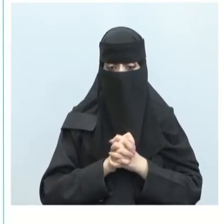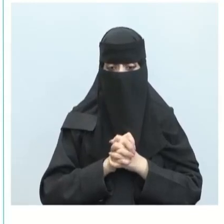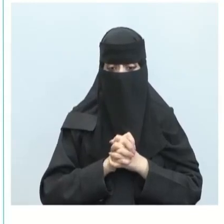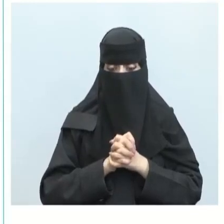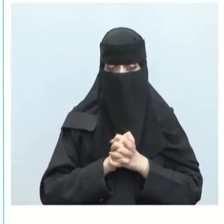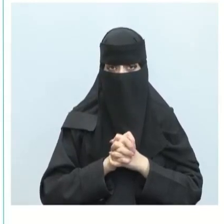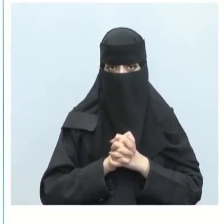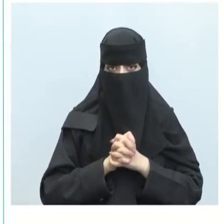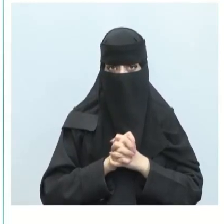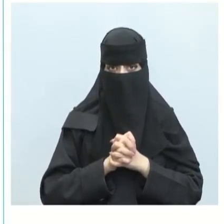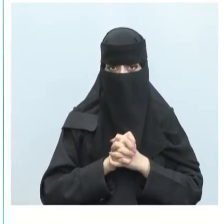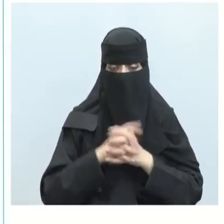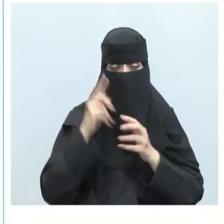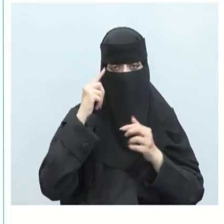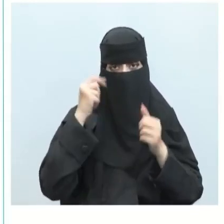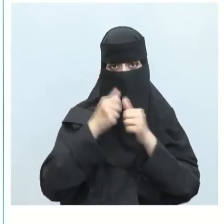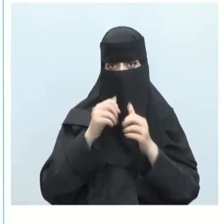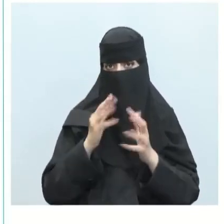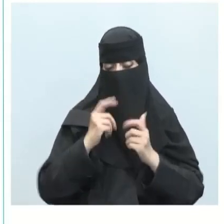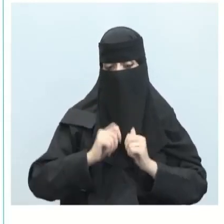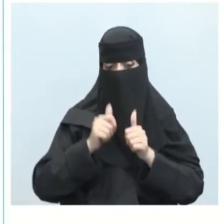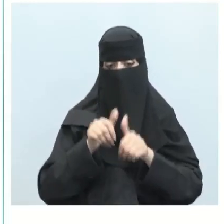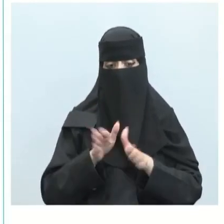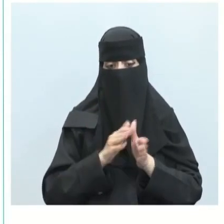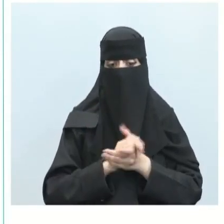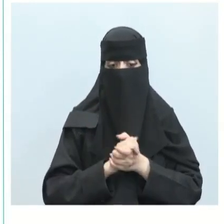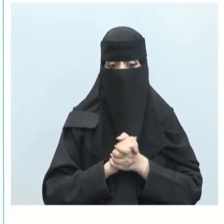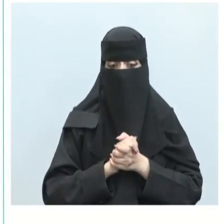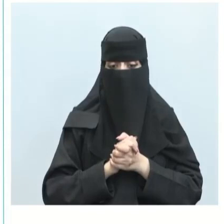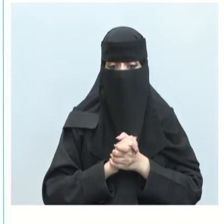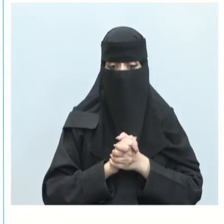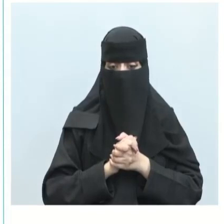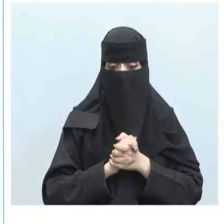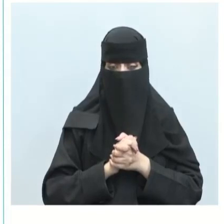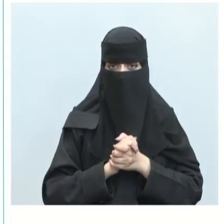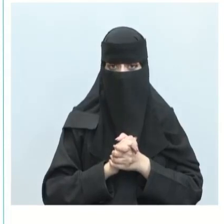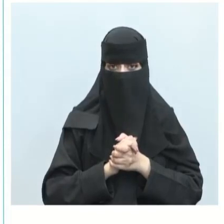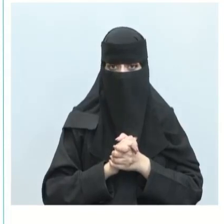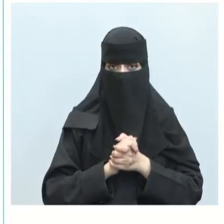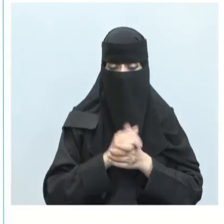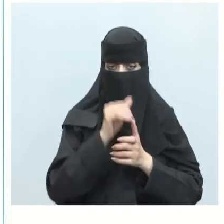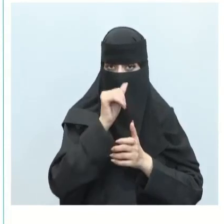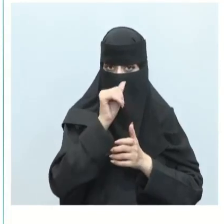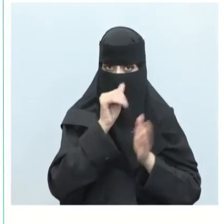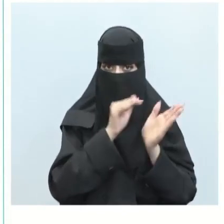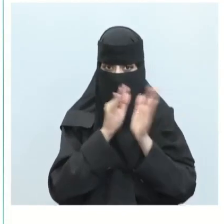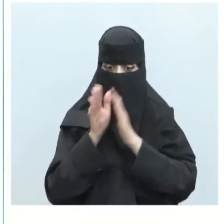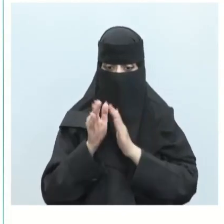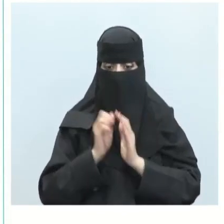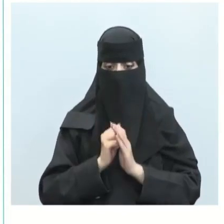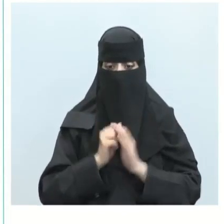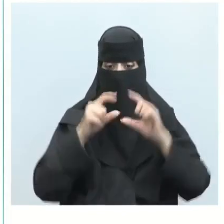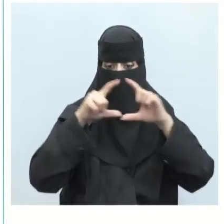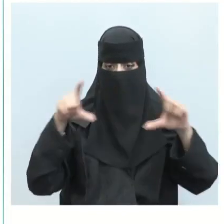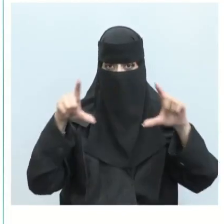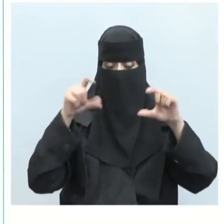والوجهه نتذكر معا كيف قمنا ب القيام بعمليه الاقتران او طلب بروتوكول اقتران